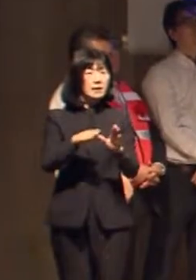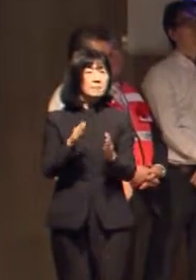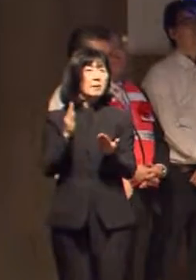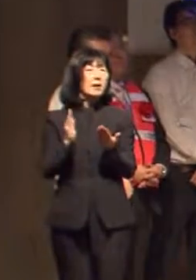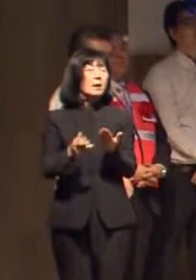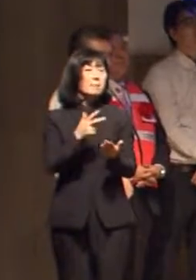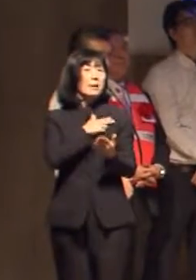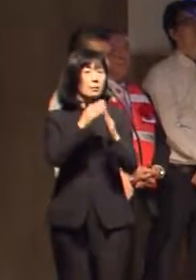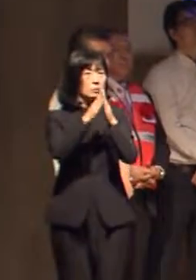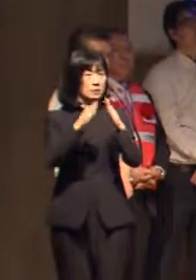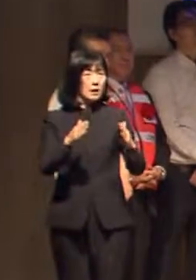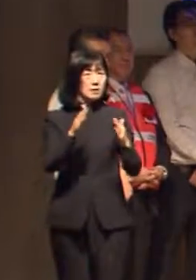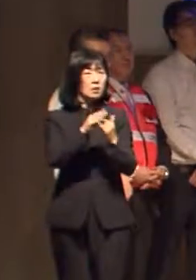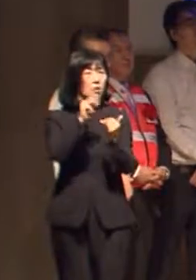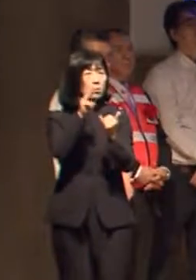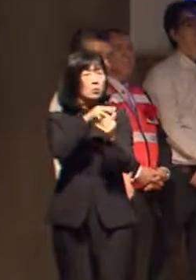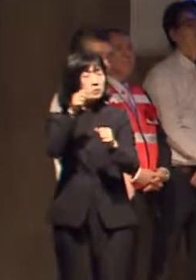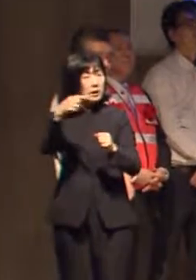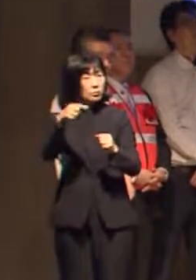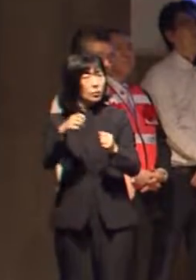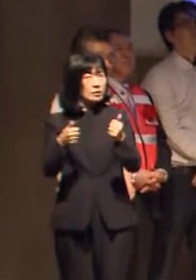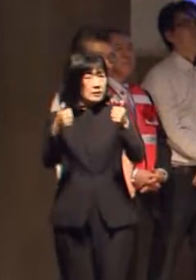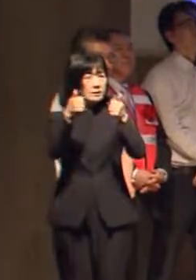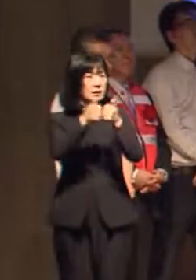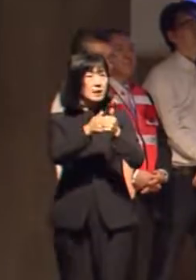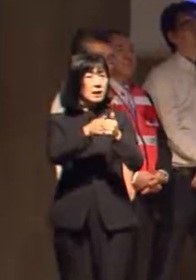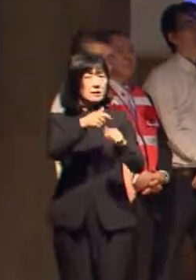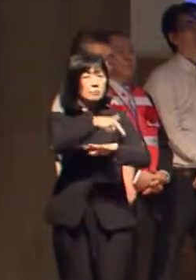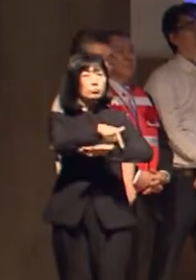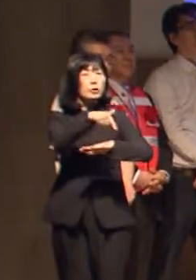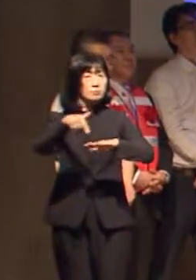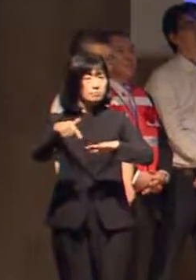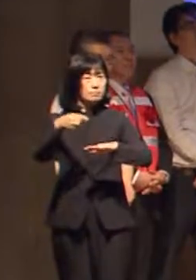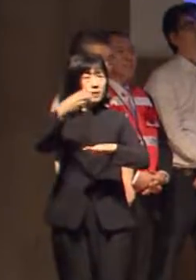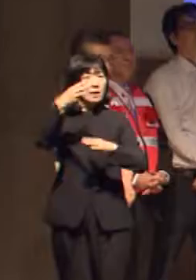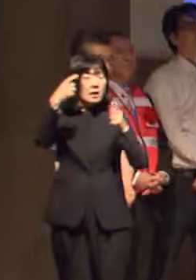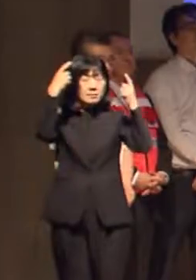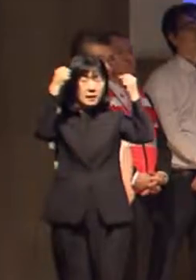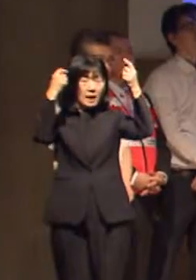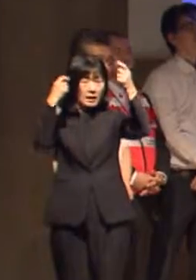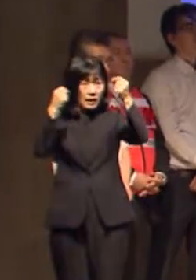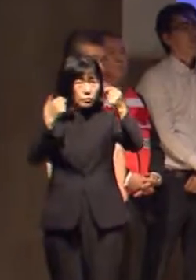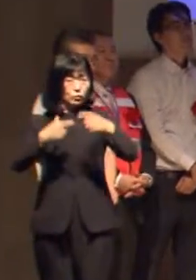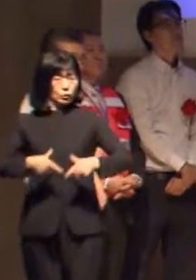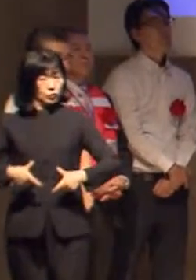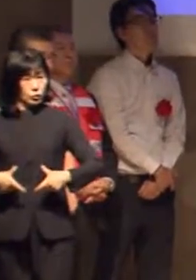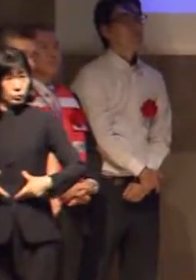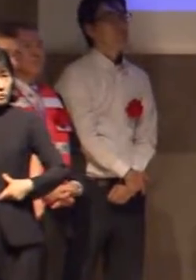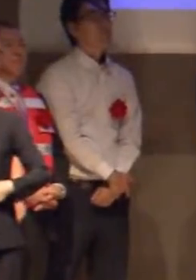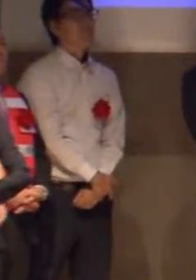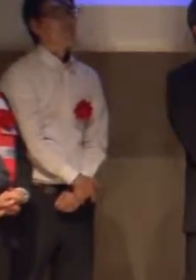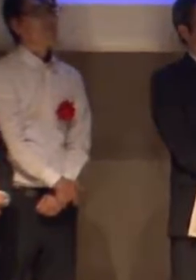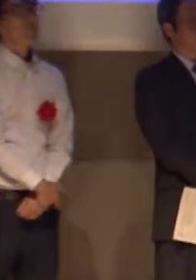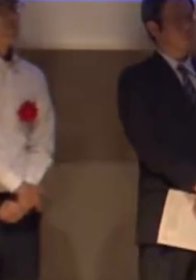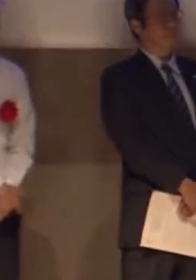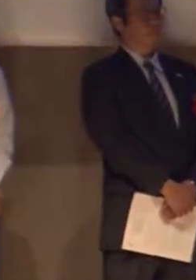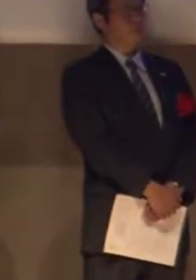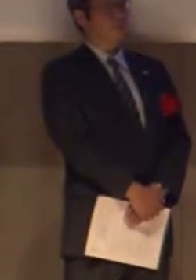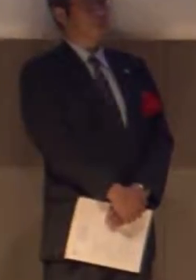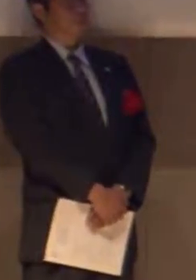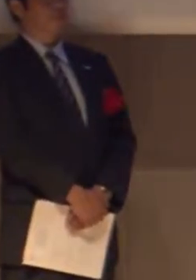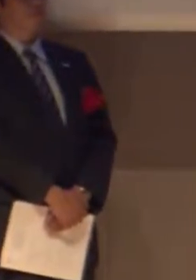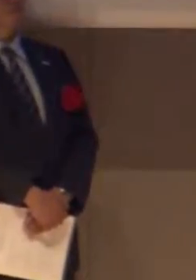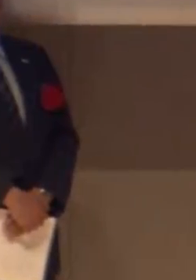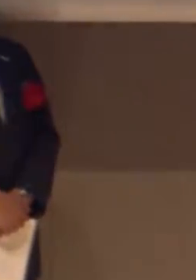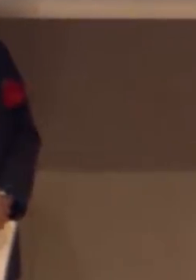会、防災教育チャレンジプラン、三重大学、熊本県 BGM スクエア実行委員会、